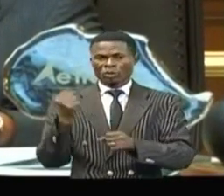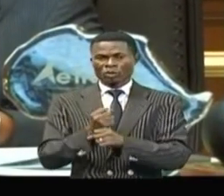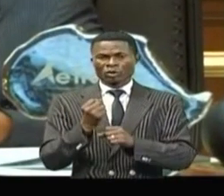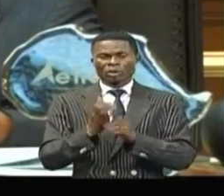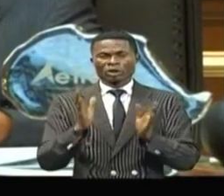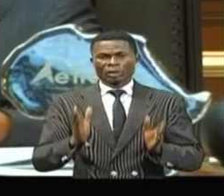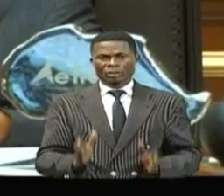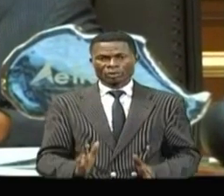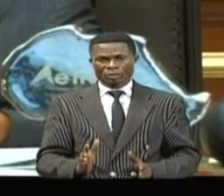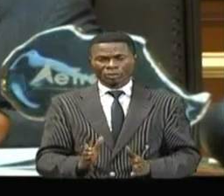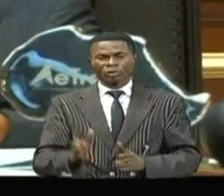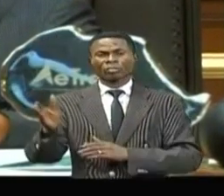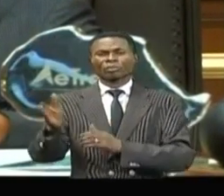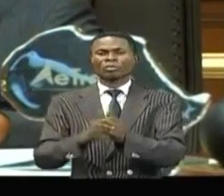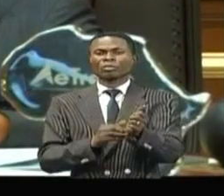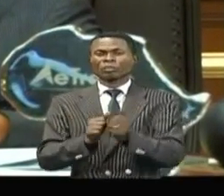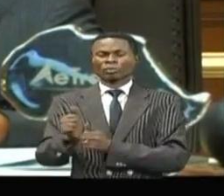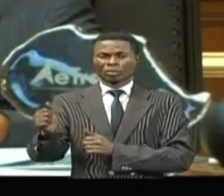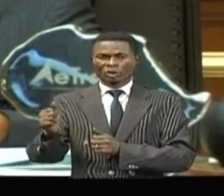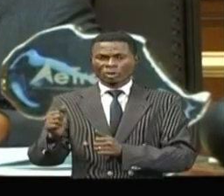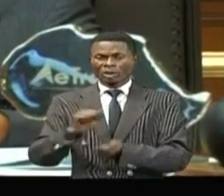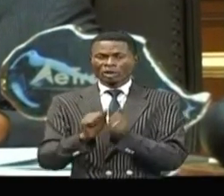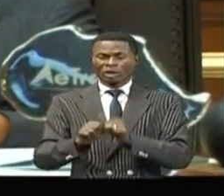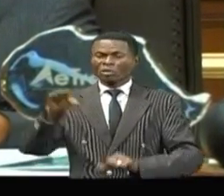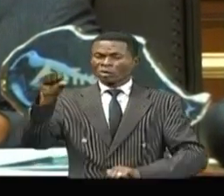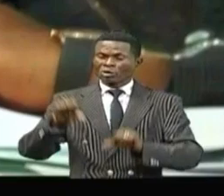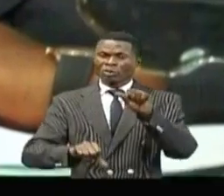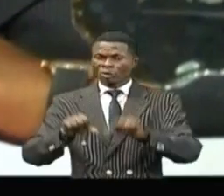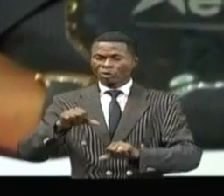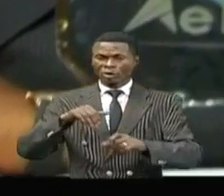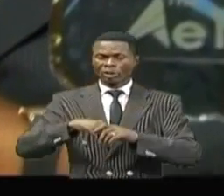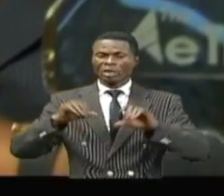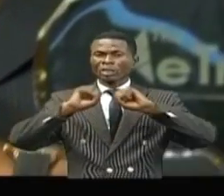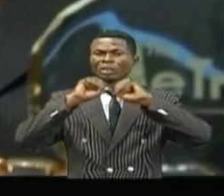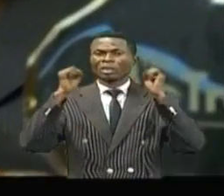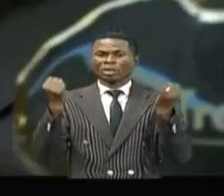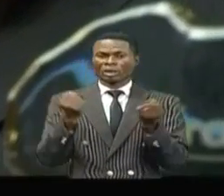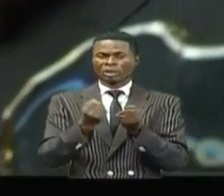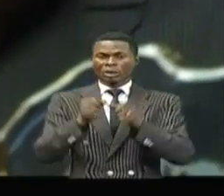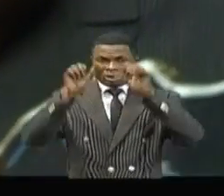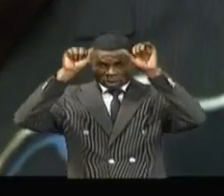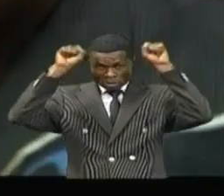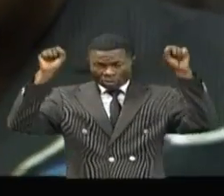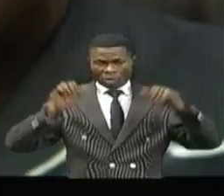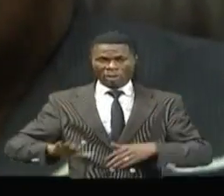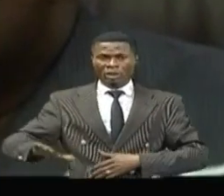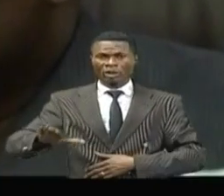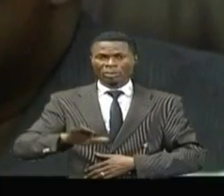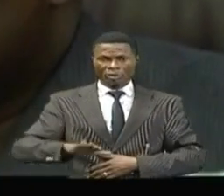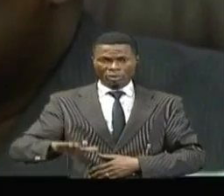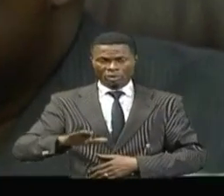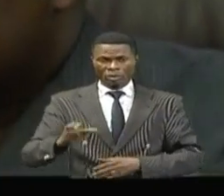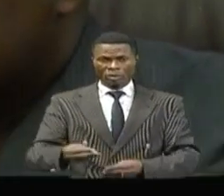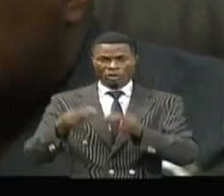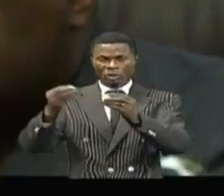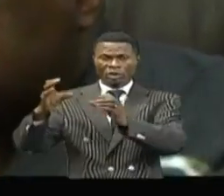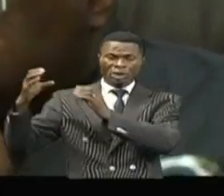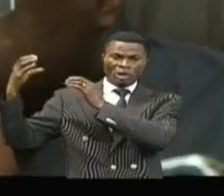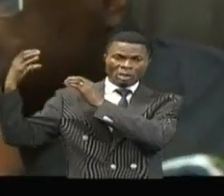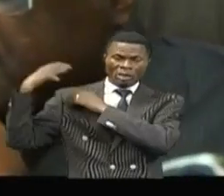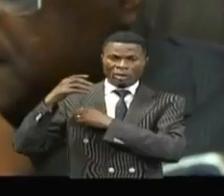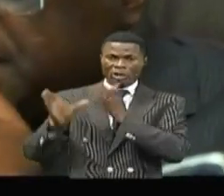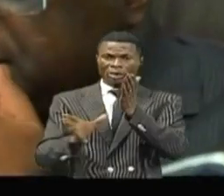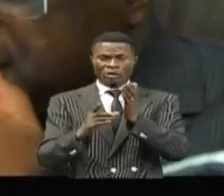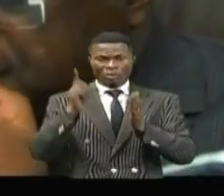et de détruire ces germes de frustration sociale, le président de la République a chargé le vice-premier